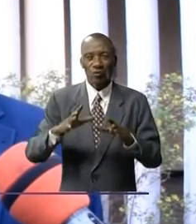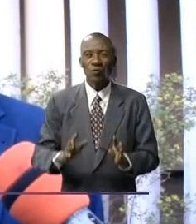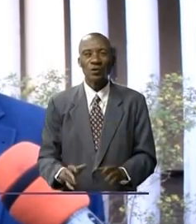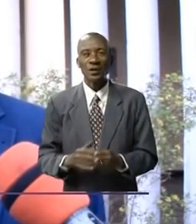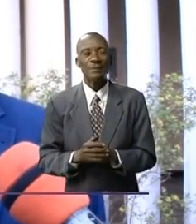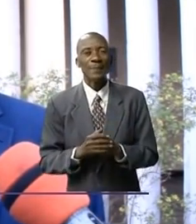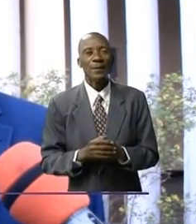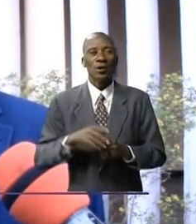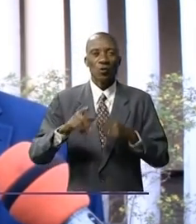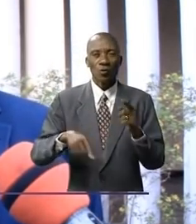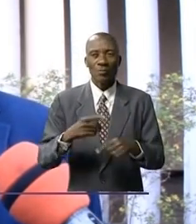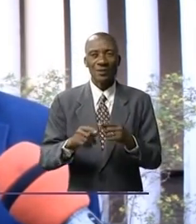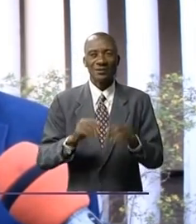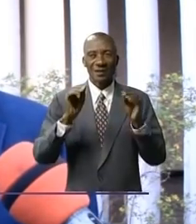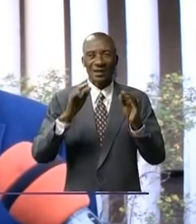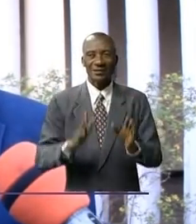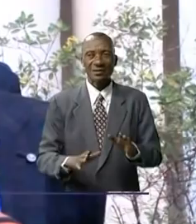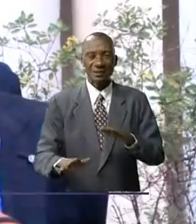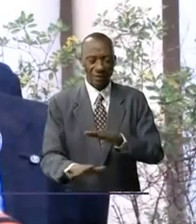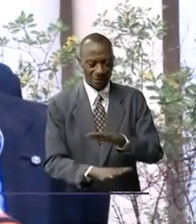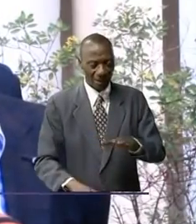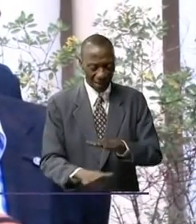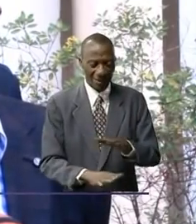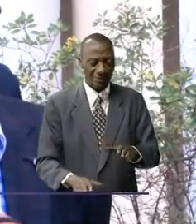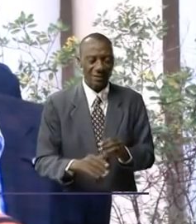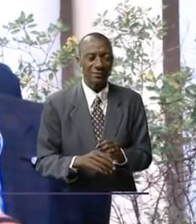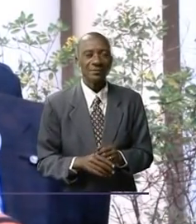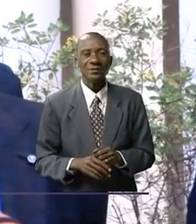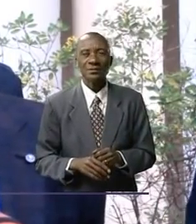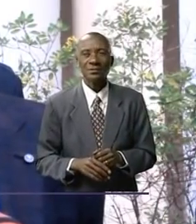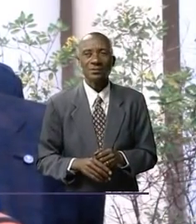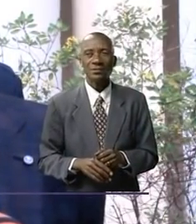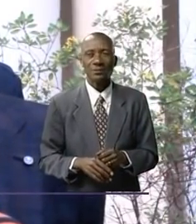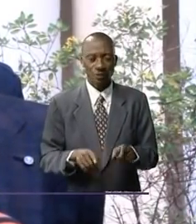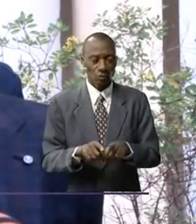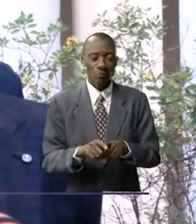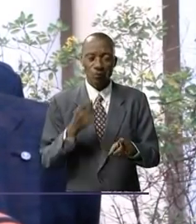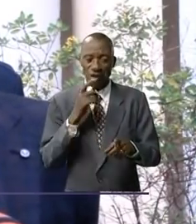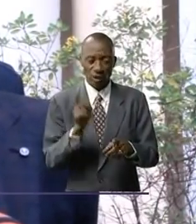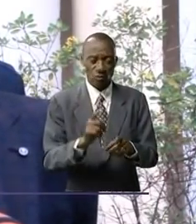déjà l'enseignement par le système MLD. C'est une cérémonie grandiose.